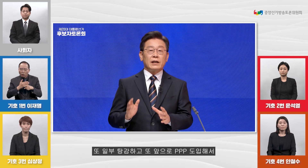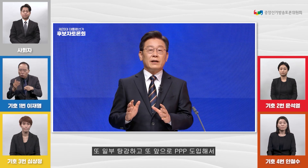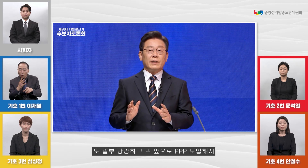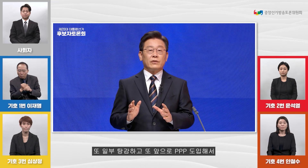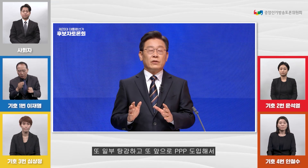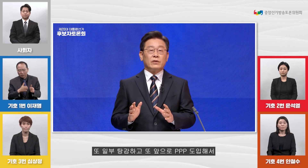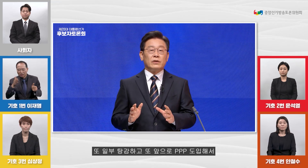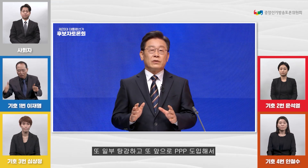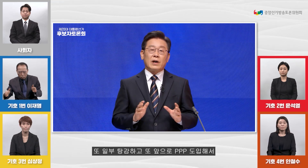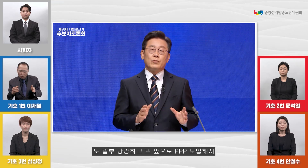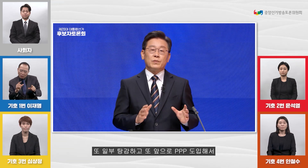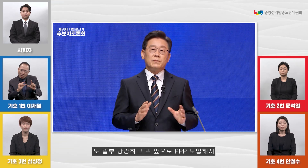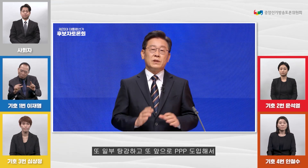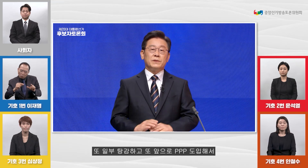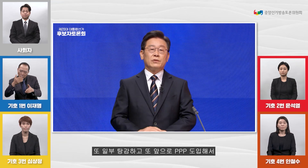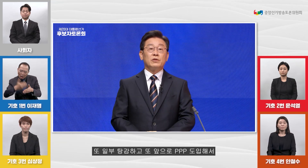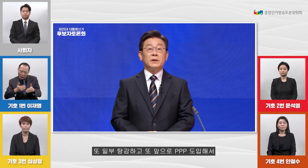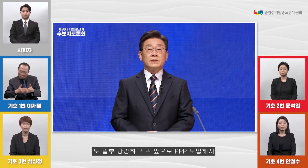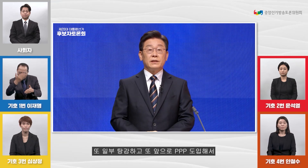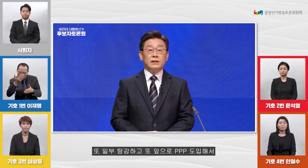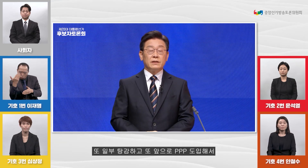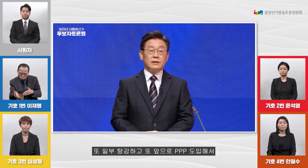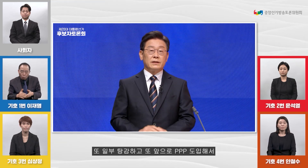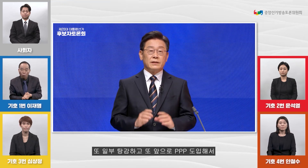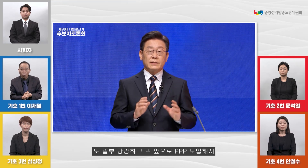일부 탕감하고 또 앞으로 PPP 도입해서